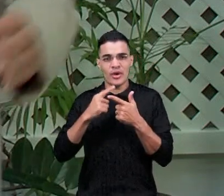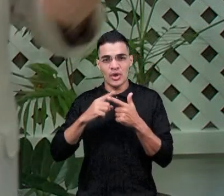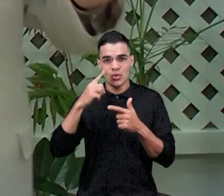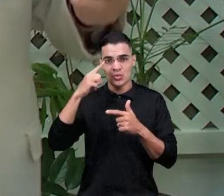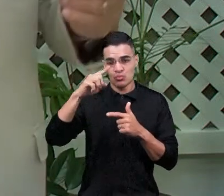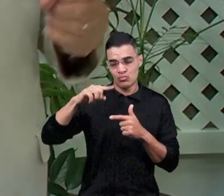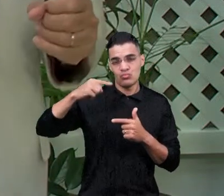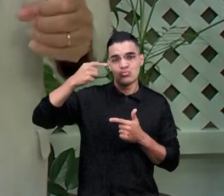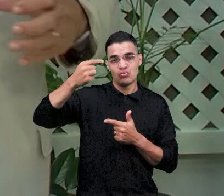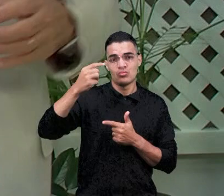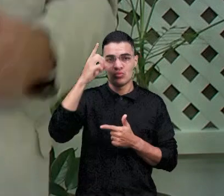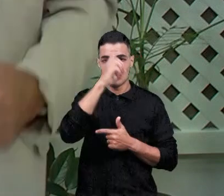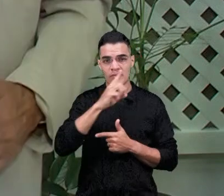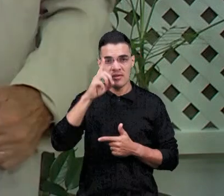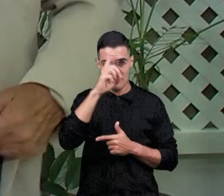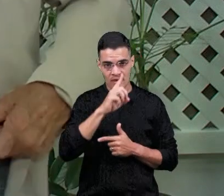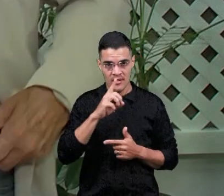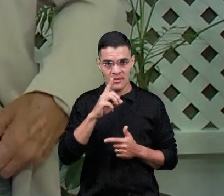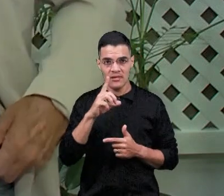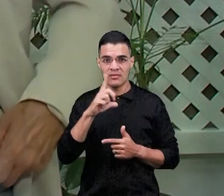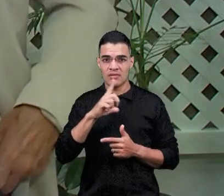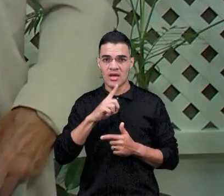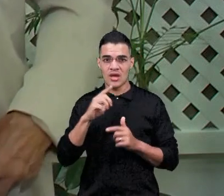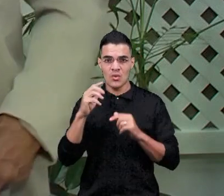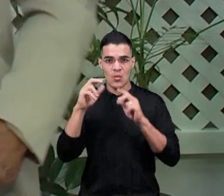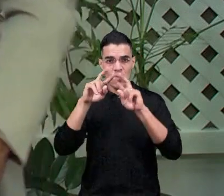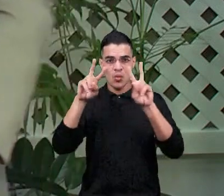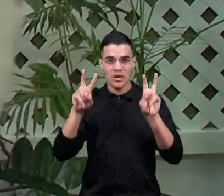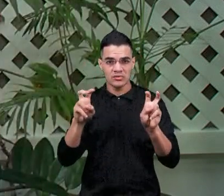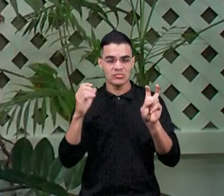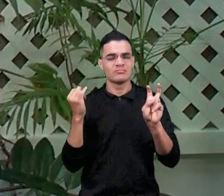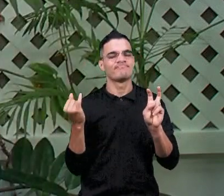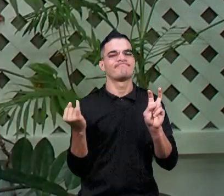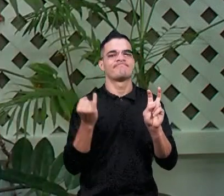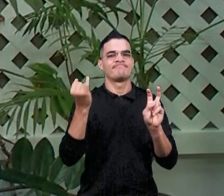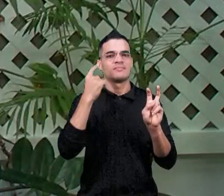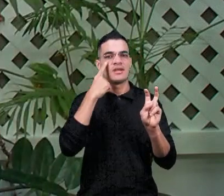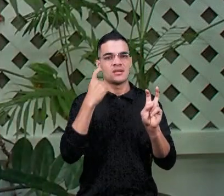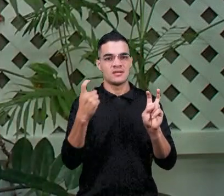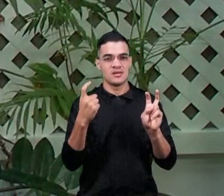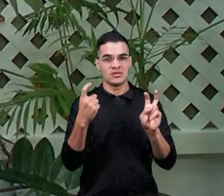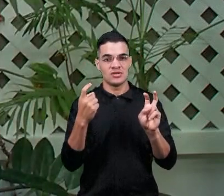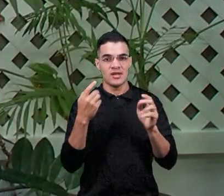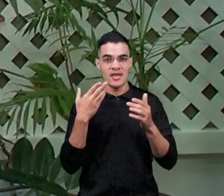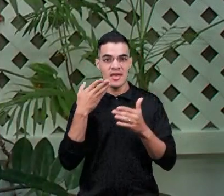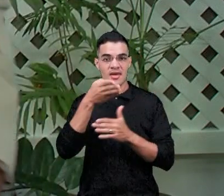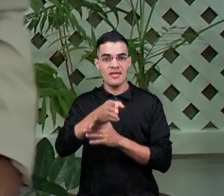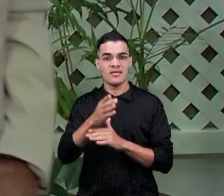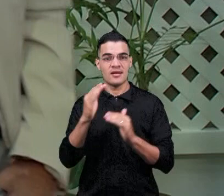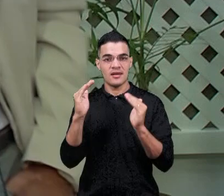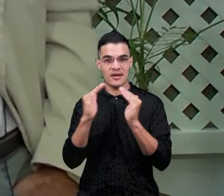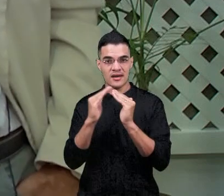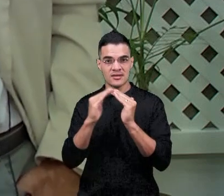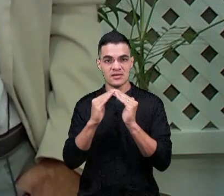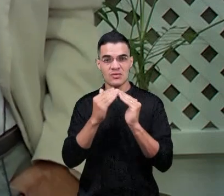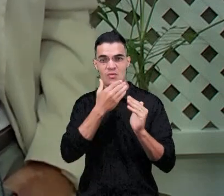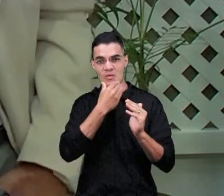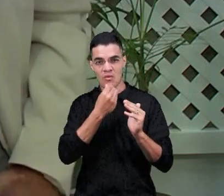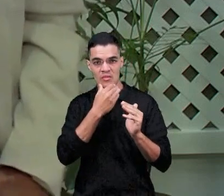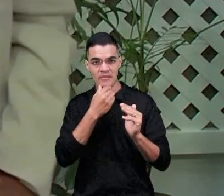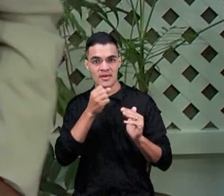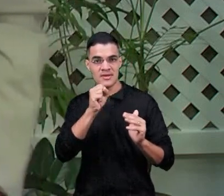sujet très intéressant. Quand Jésus il entre dans la maison d'un pharisien, il a été